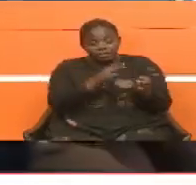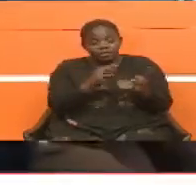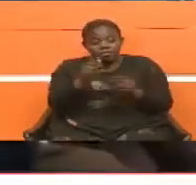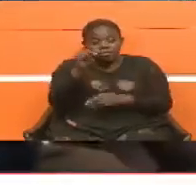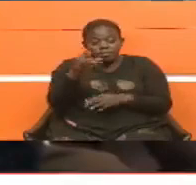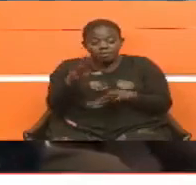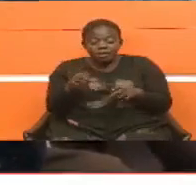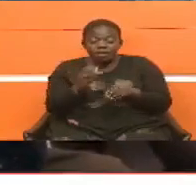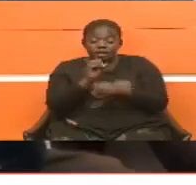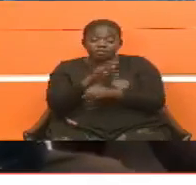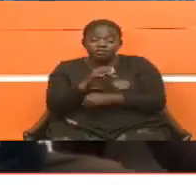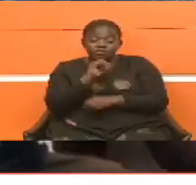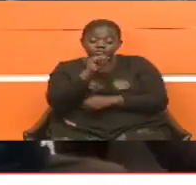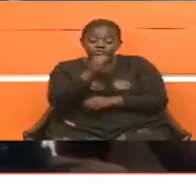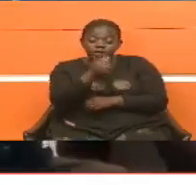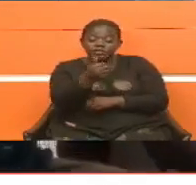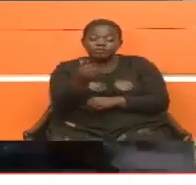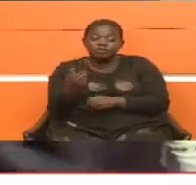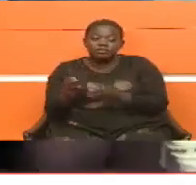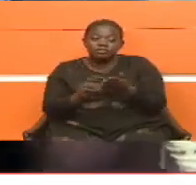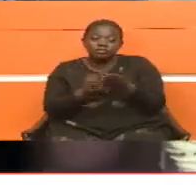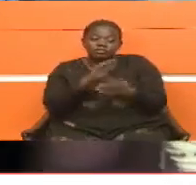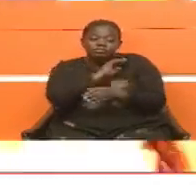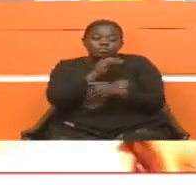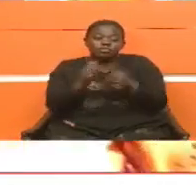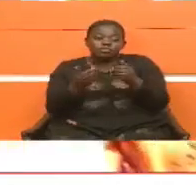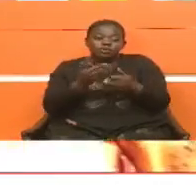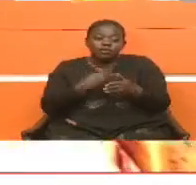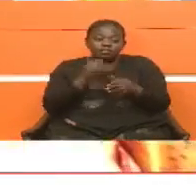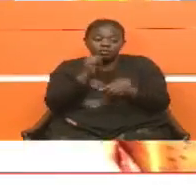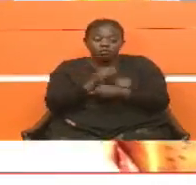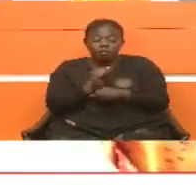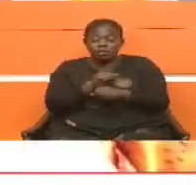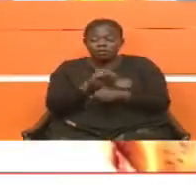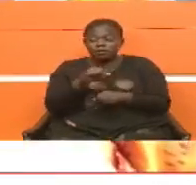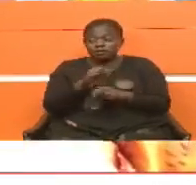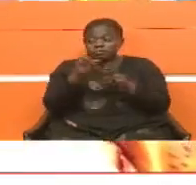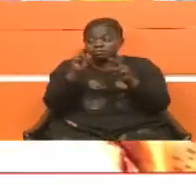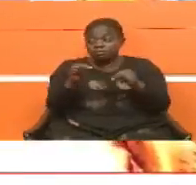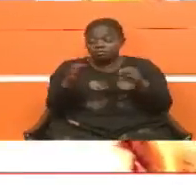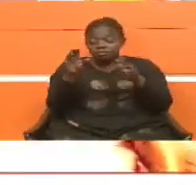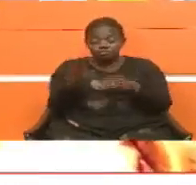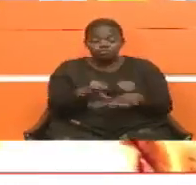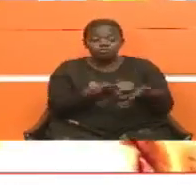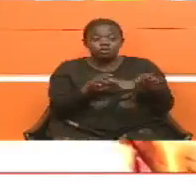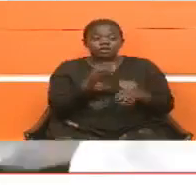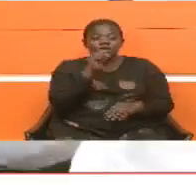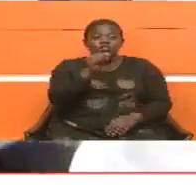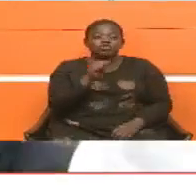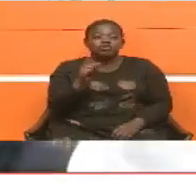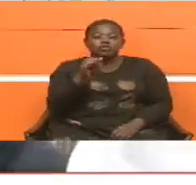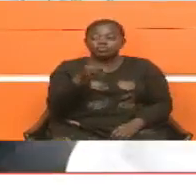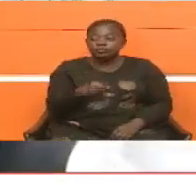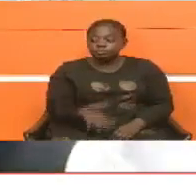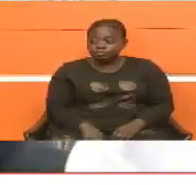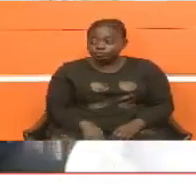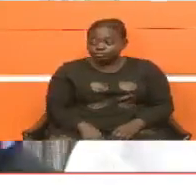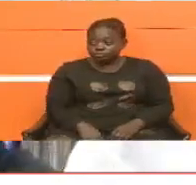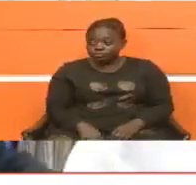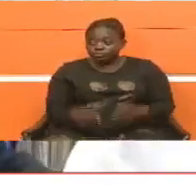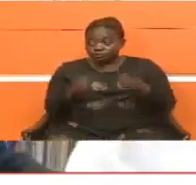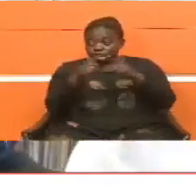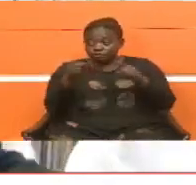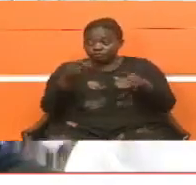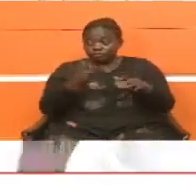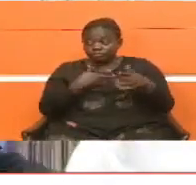awadde abazzukulu amagezi bakozese amaanyi ge balina beekolere baleme okutigomya jjajjaabwe. Tandise okubeeramu nga